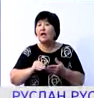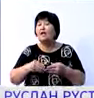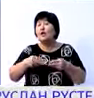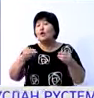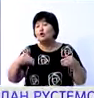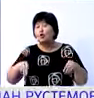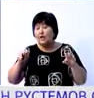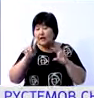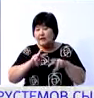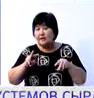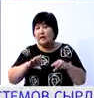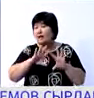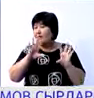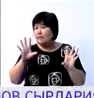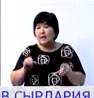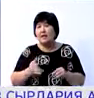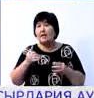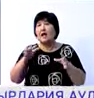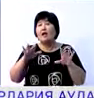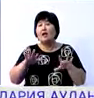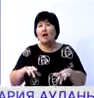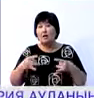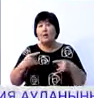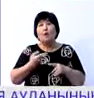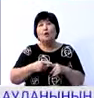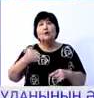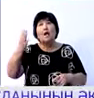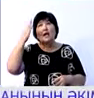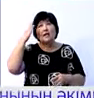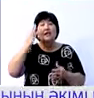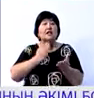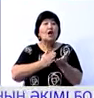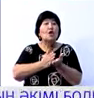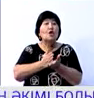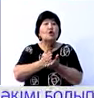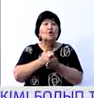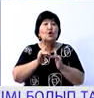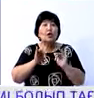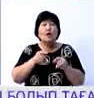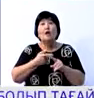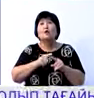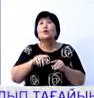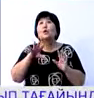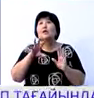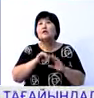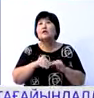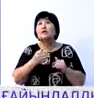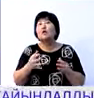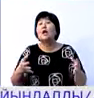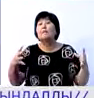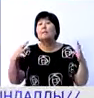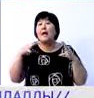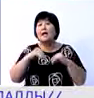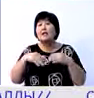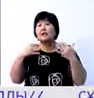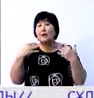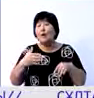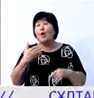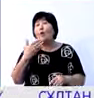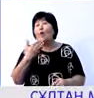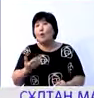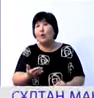дәптерін тексеретін жұмыстың барлығын компьютер алады. Біз сондай интеллектуалды жүйе жасадық. Соның ішінде енді соның бәрін жасап болғаннан кейін